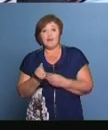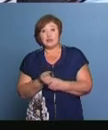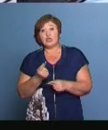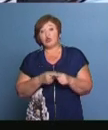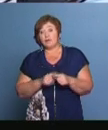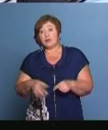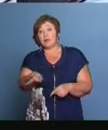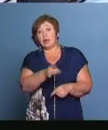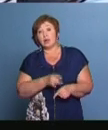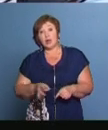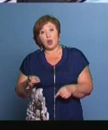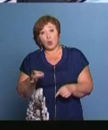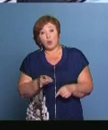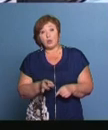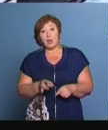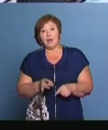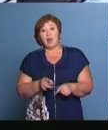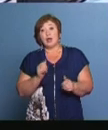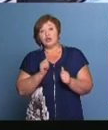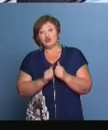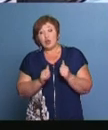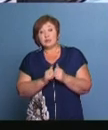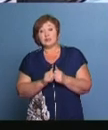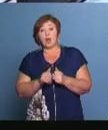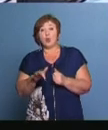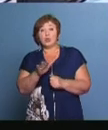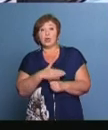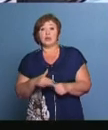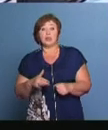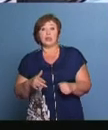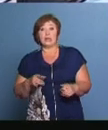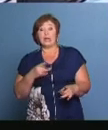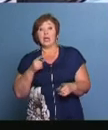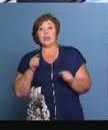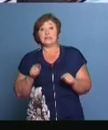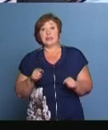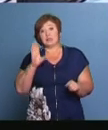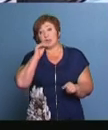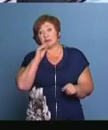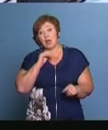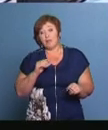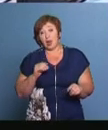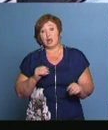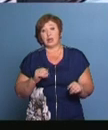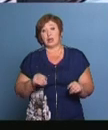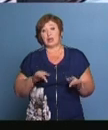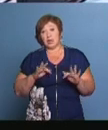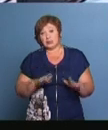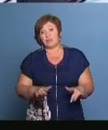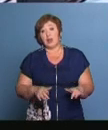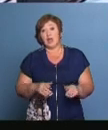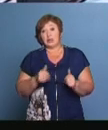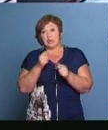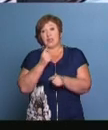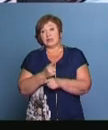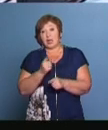районе бродяжничает стая бродячих собак. И, возможно, вместо волков именно к стоянке